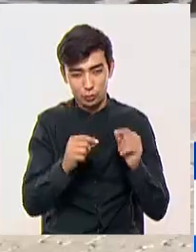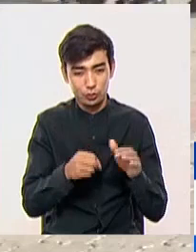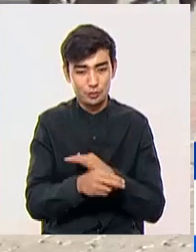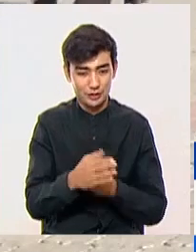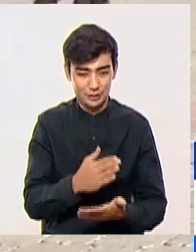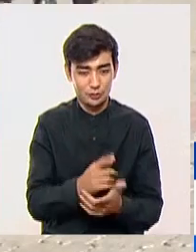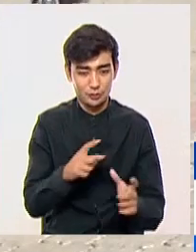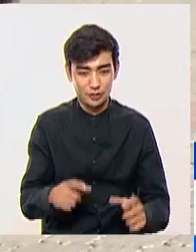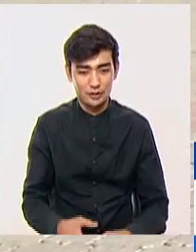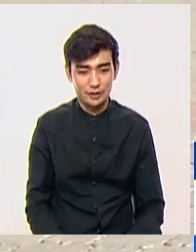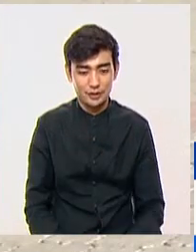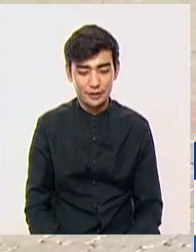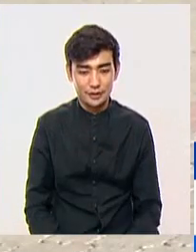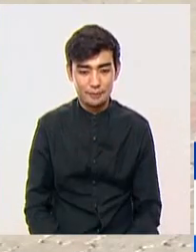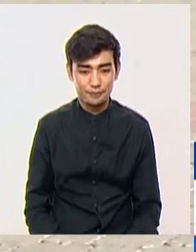екен.